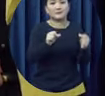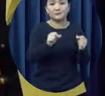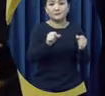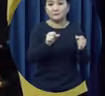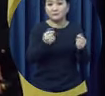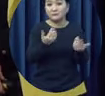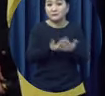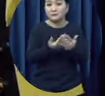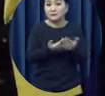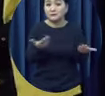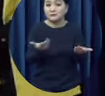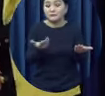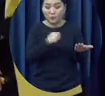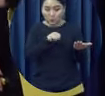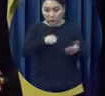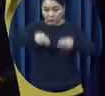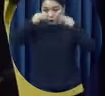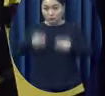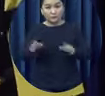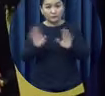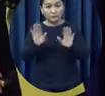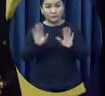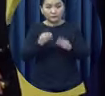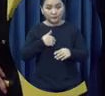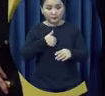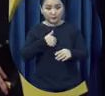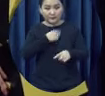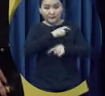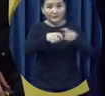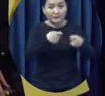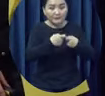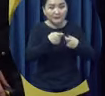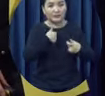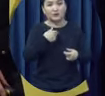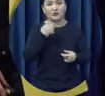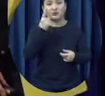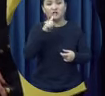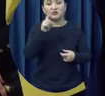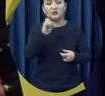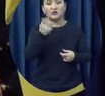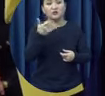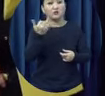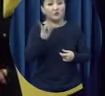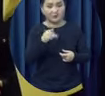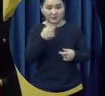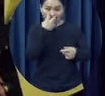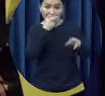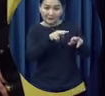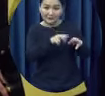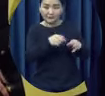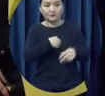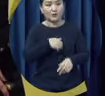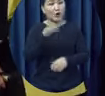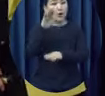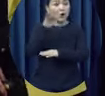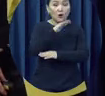байна гэх мэтчлэн. Тэгэхээр ингэж шийдвэр гаргаад шууд тэрийгэ биелүүлэх гэдэг хяналт тавиад ирэхээр энэ маань цогсгүй хяналт тавих болж байгаа. Тэгэхээр аль болох өсвөр насныхаа